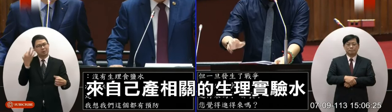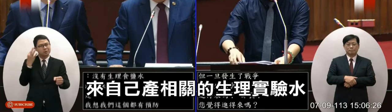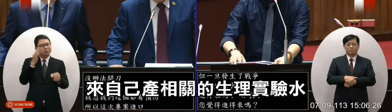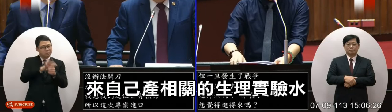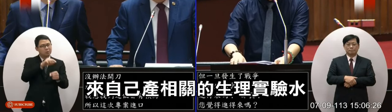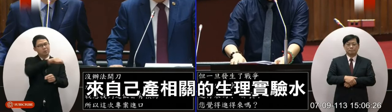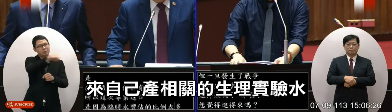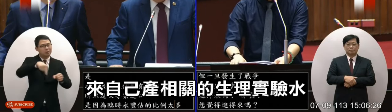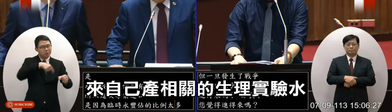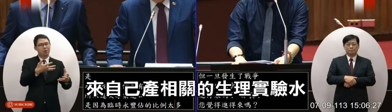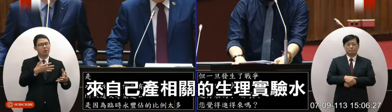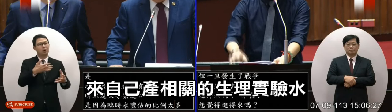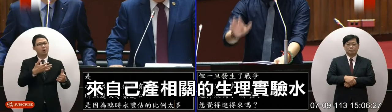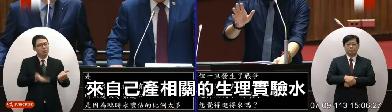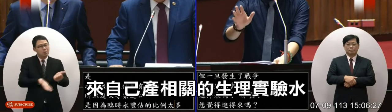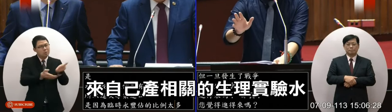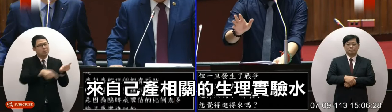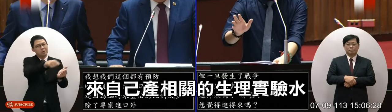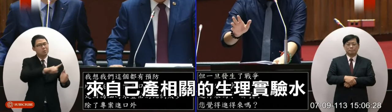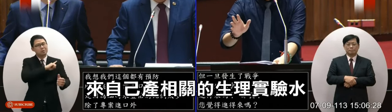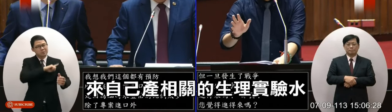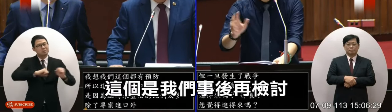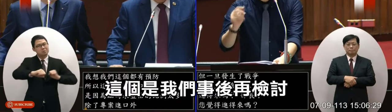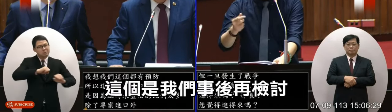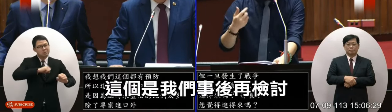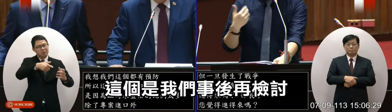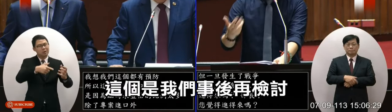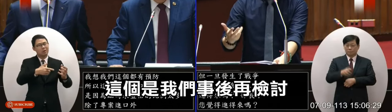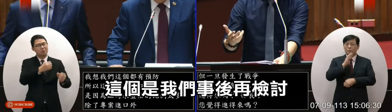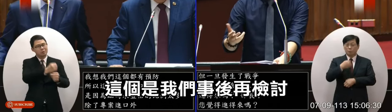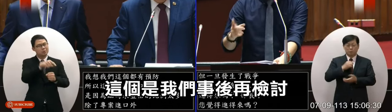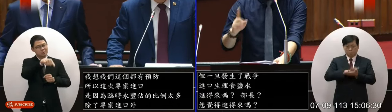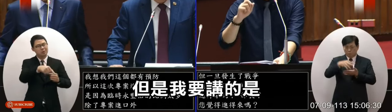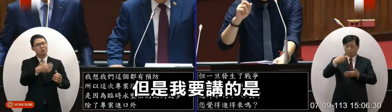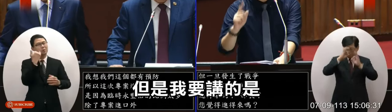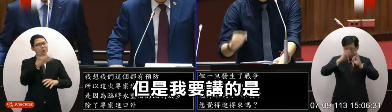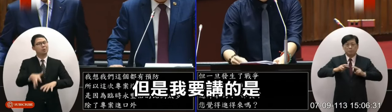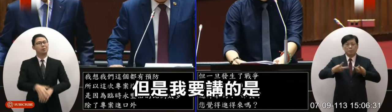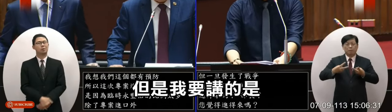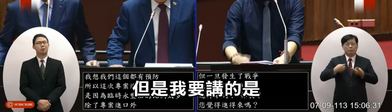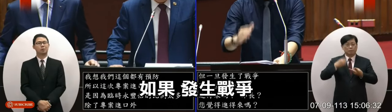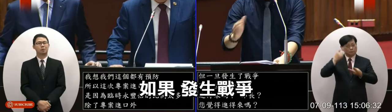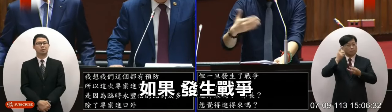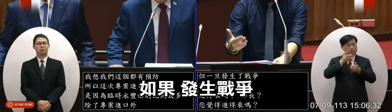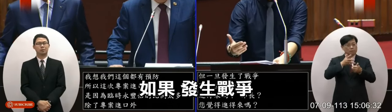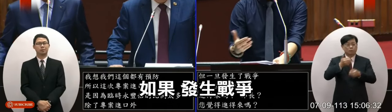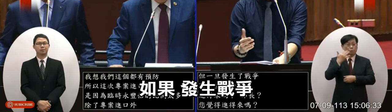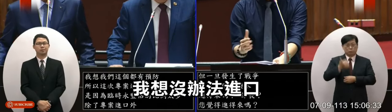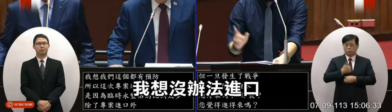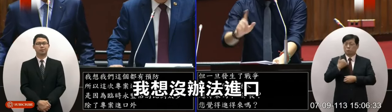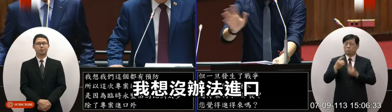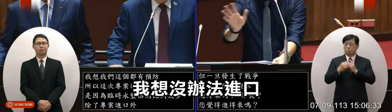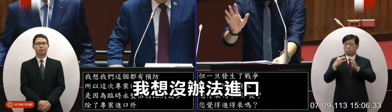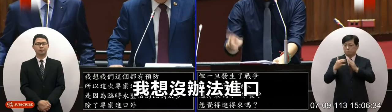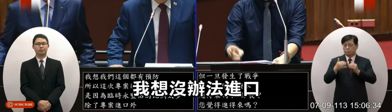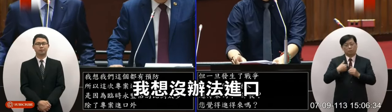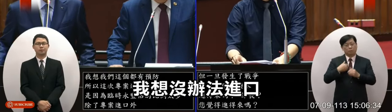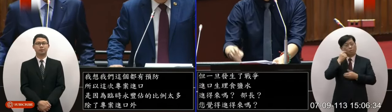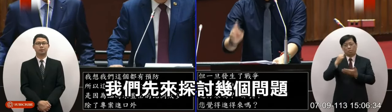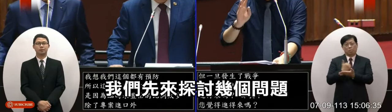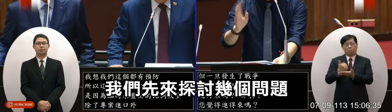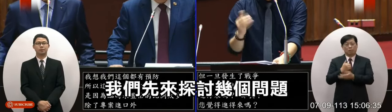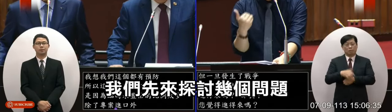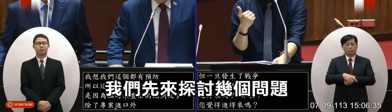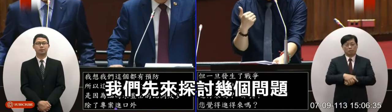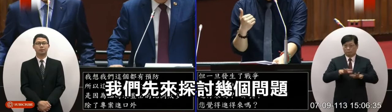码来自己产相关的生理食盐水。 这个是我们事后在检讨了，但是我要讲的是，如果发生战争，我想没办法进口